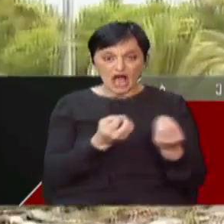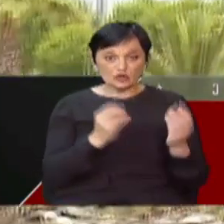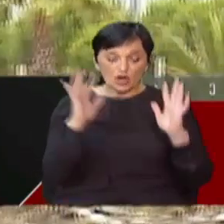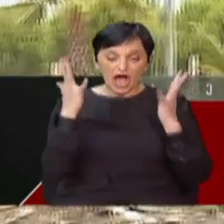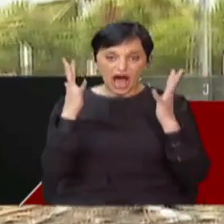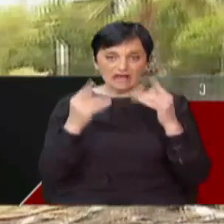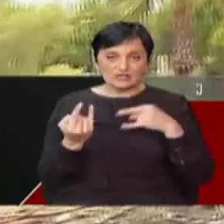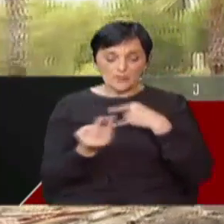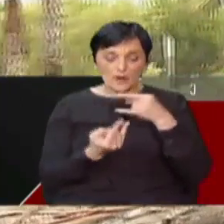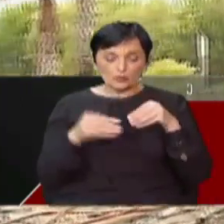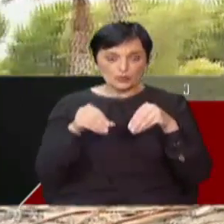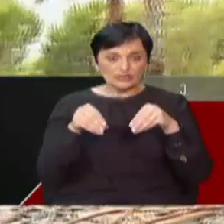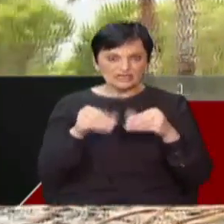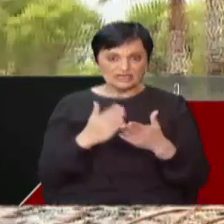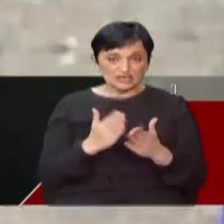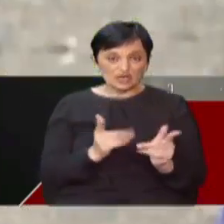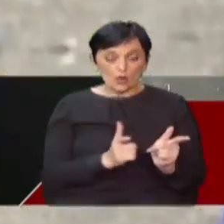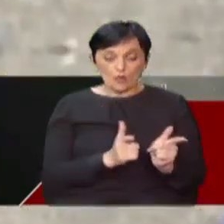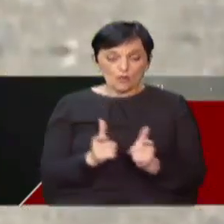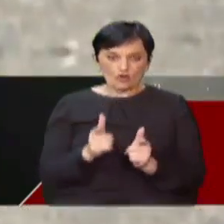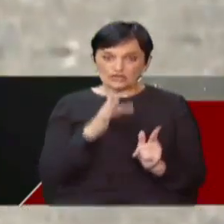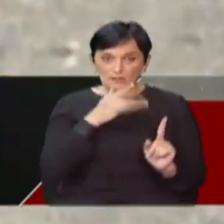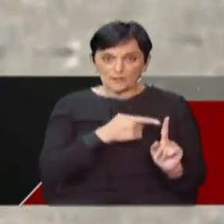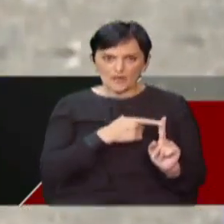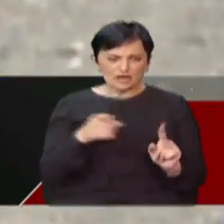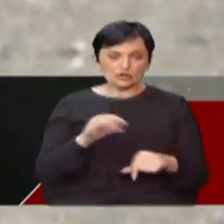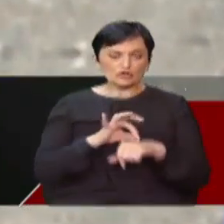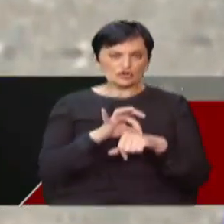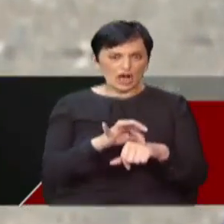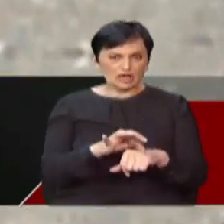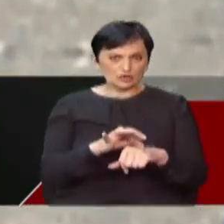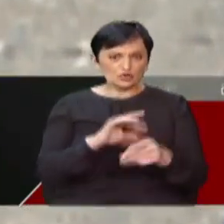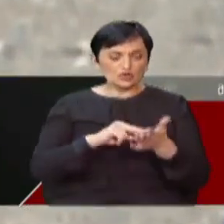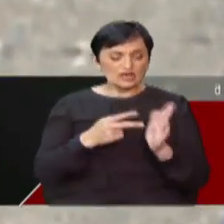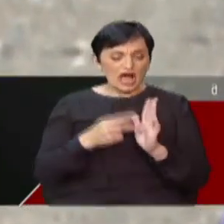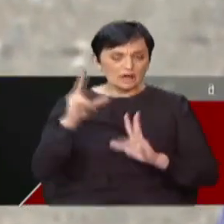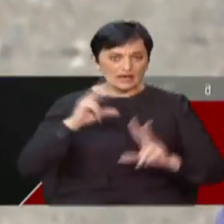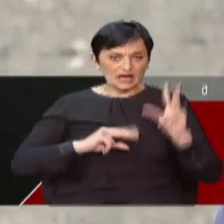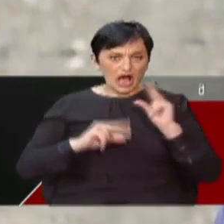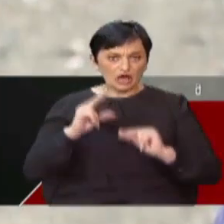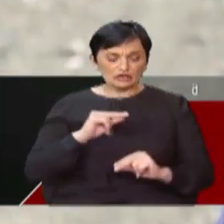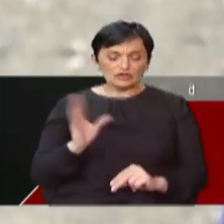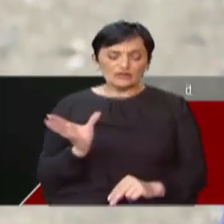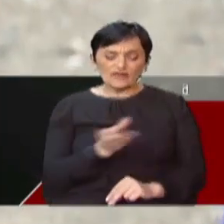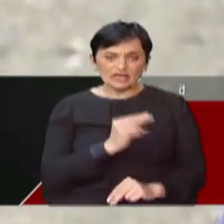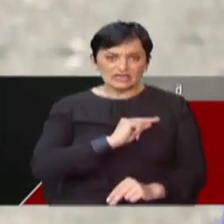ანაკლიაში მაგნიტური სილა. სამზადებელი პერიოდის განმავლობაში ჩატარდა გეგმით გათვალისწინებული ყველა